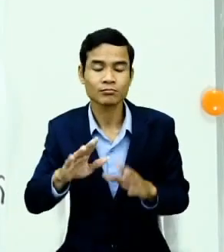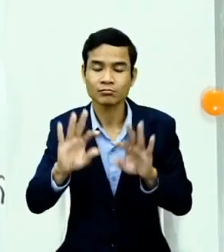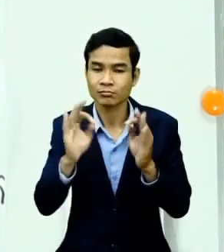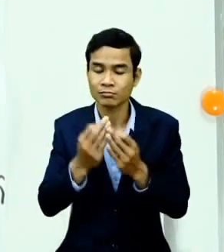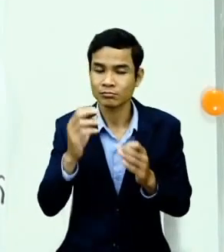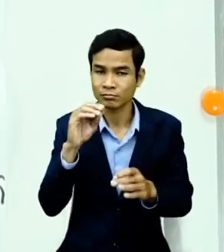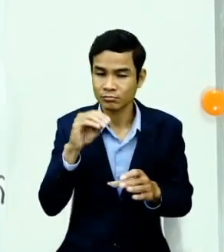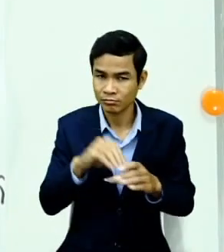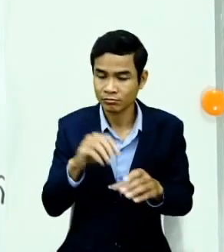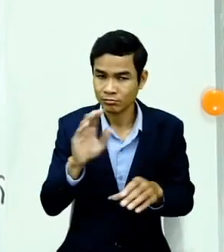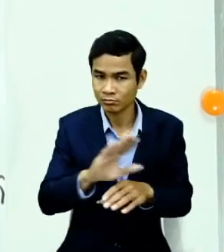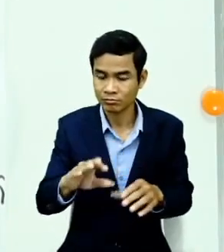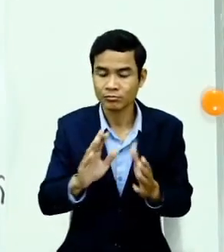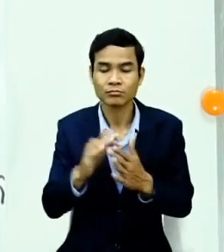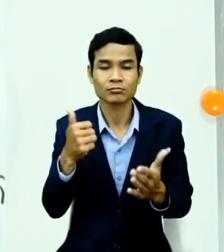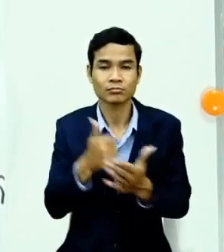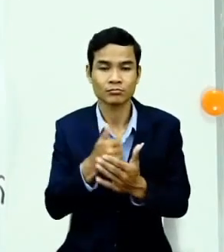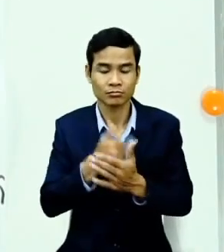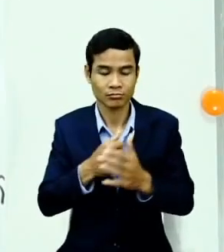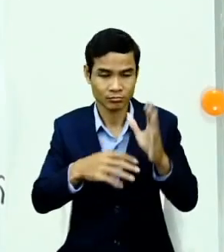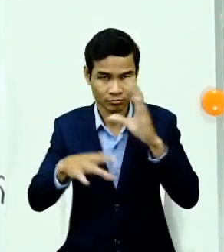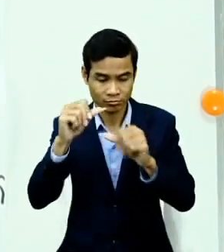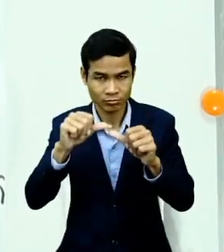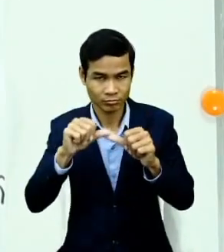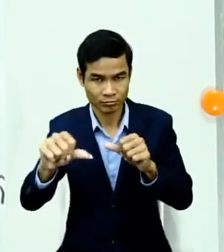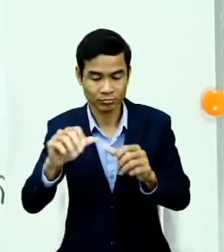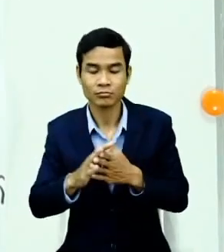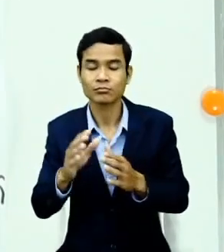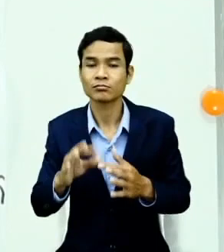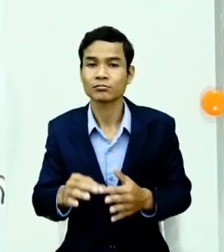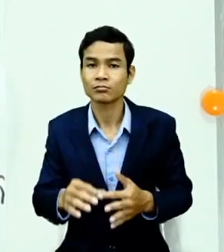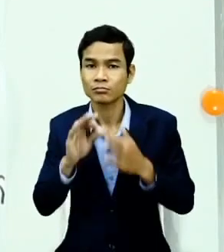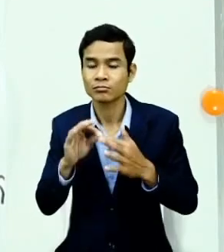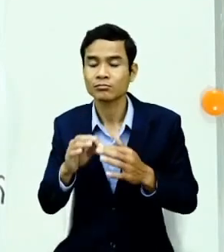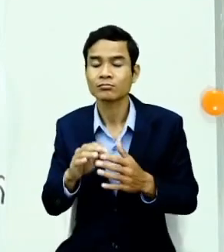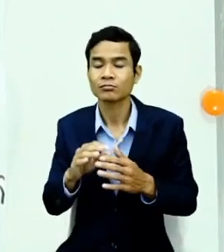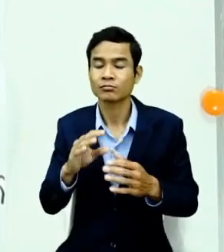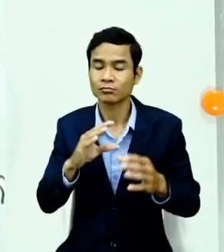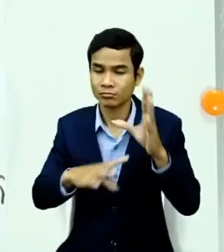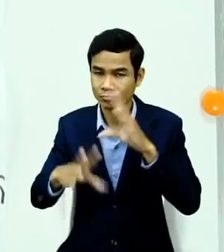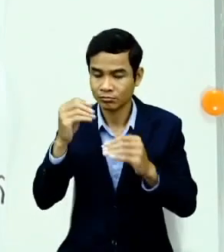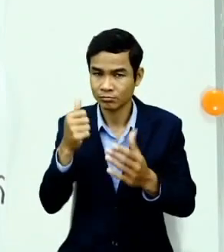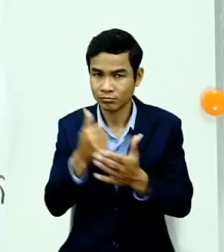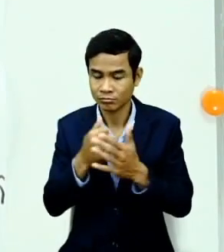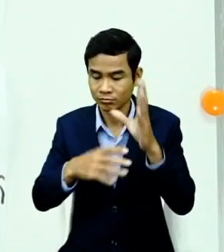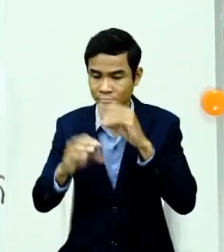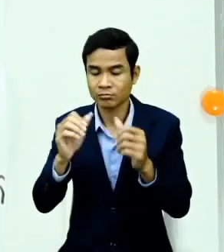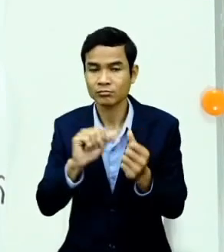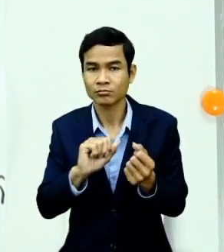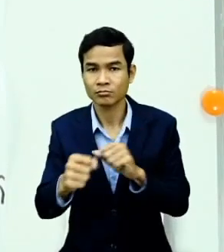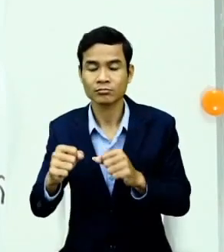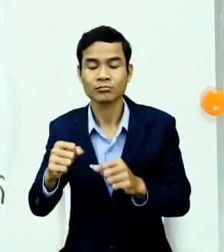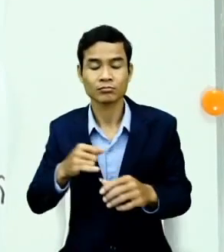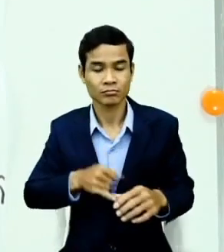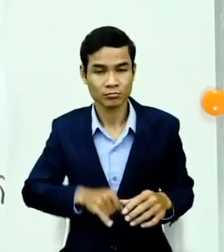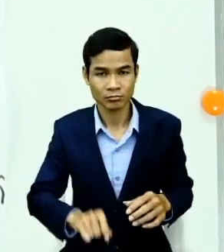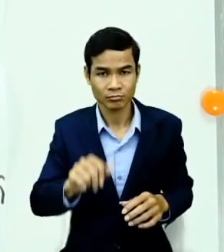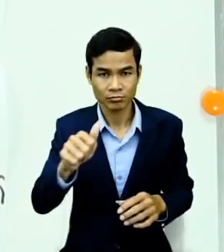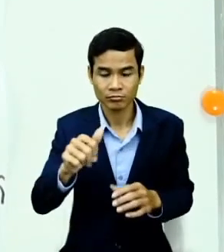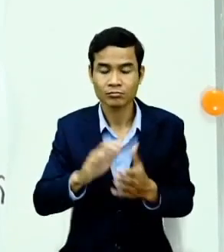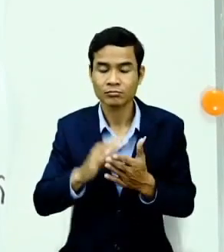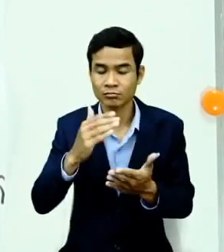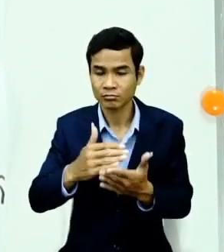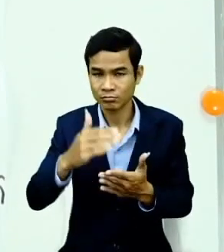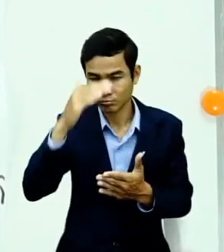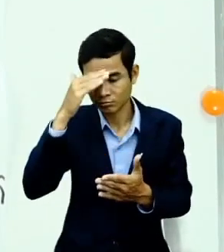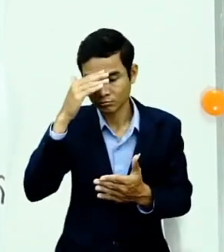khát khám riêng sốt cha chì bì xe nó cứ khát khám riêng sốt cha ai khla chì con là ó cha khla chì